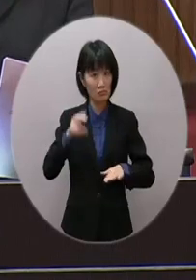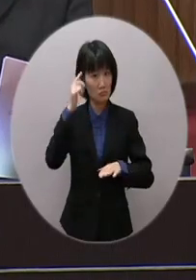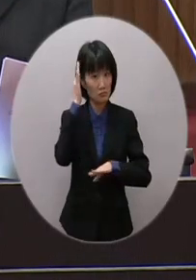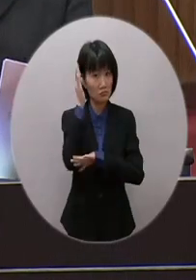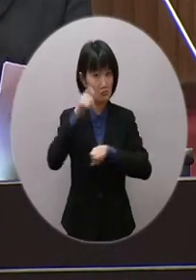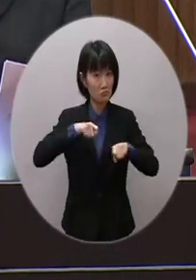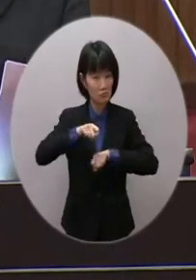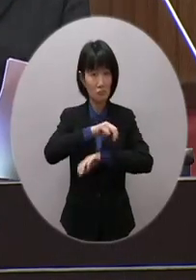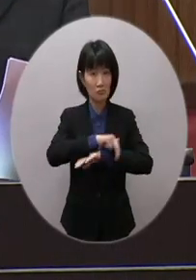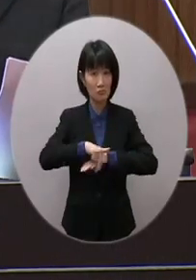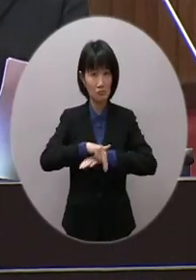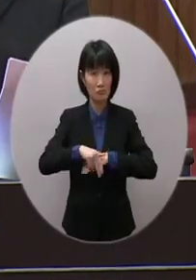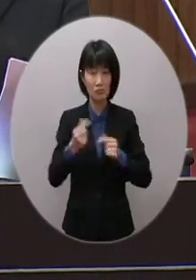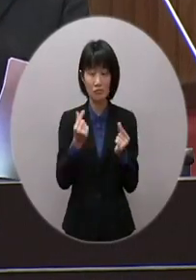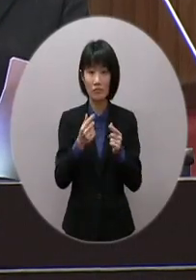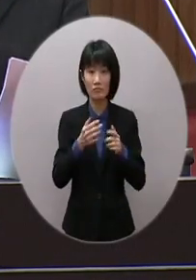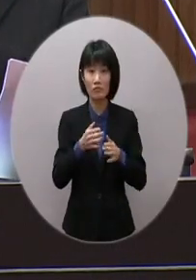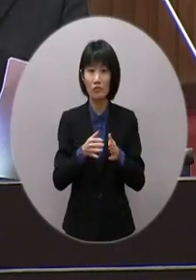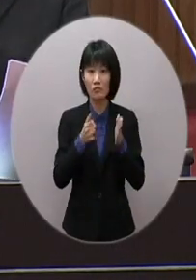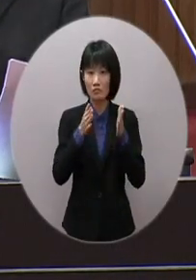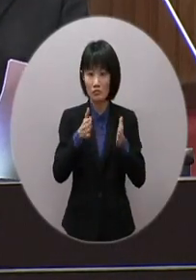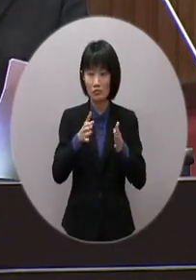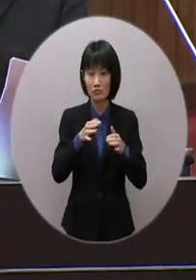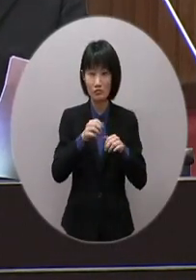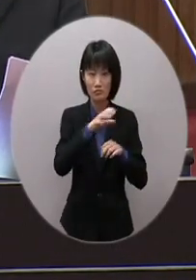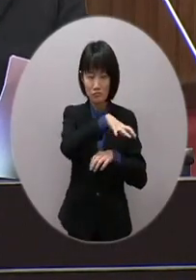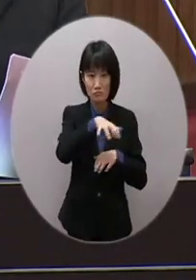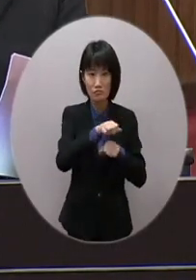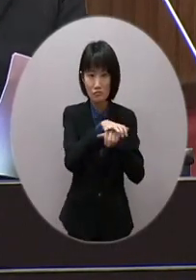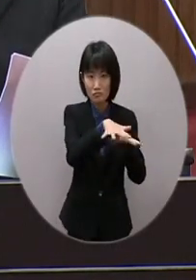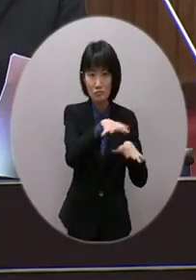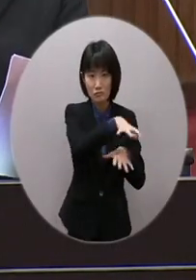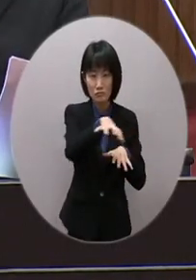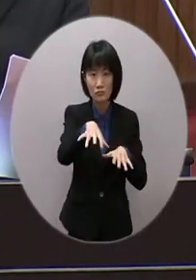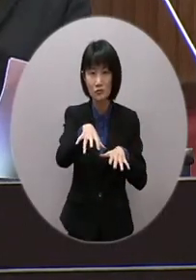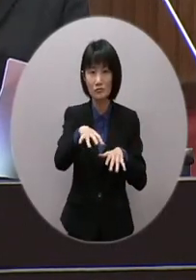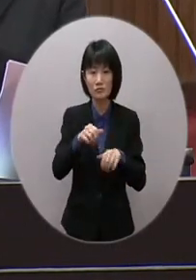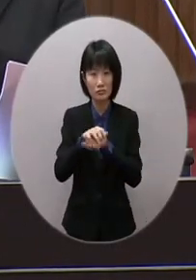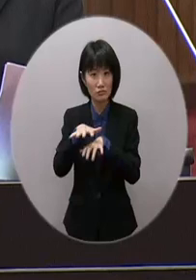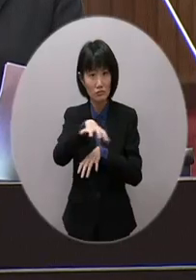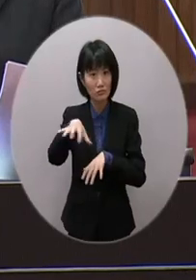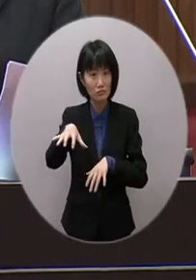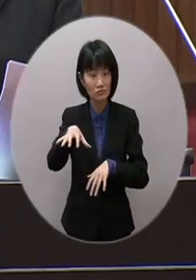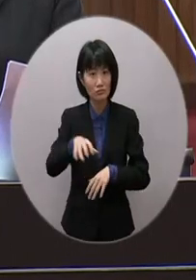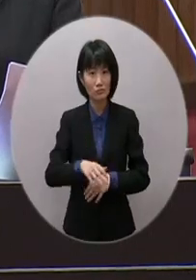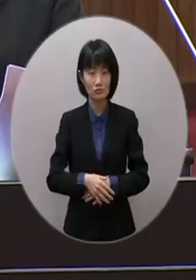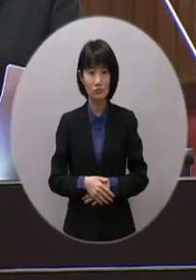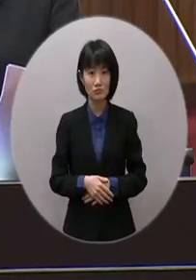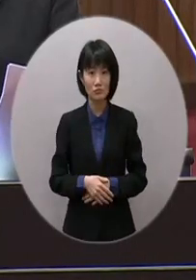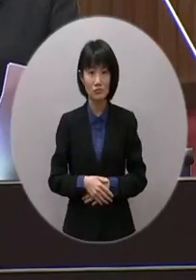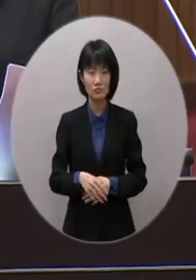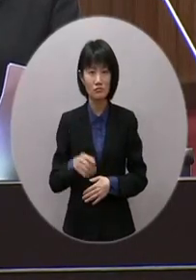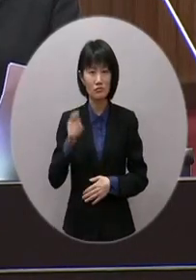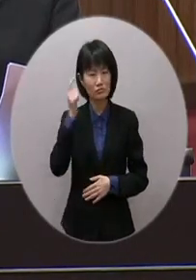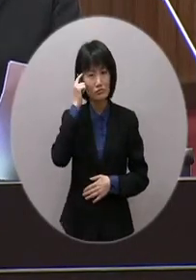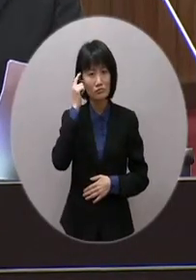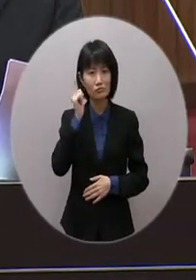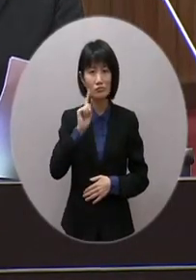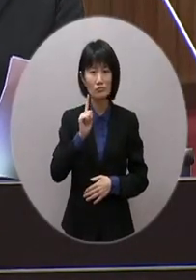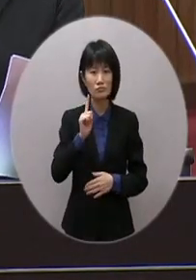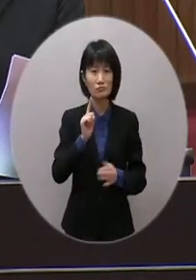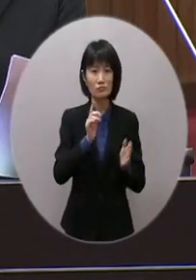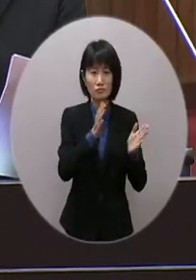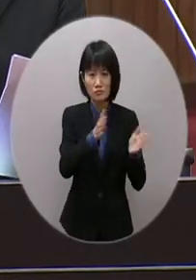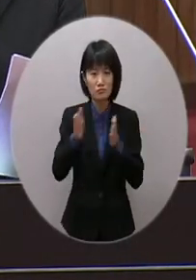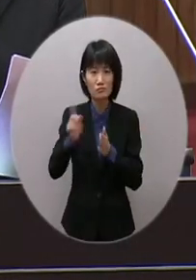的所谓的供给的涵盖率跟所谓的供给的使用率，是哪一个年龄层、哪一个阶段是比较